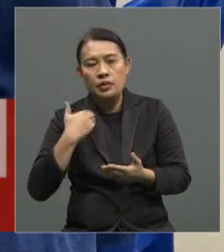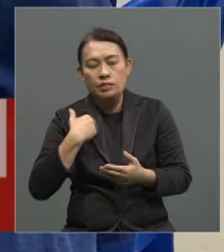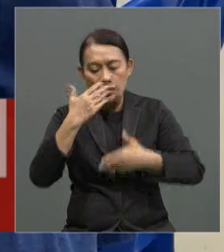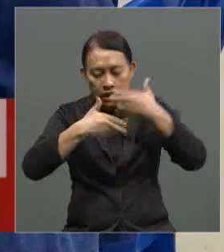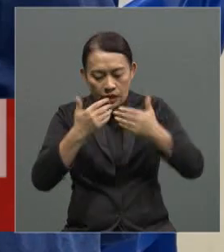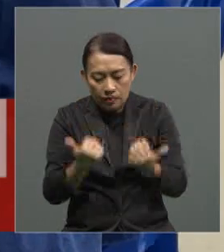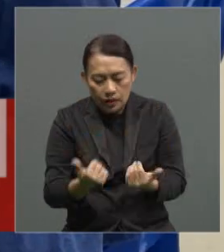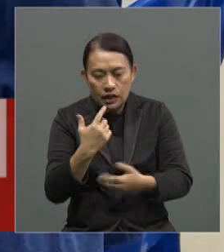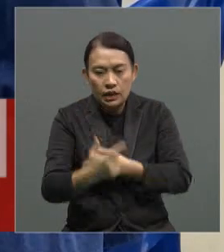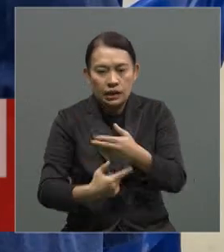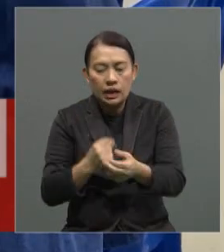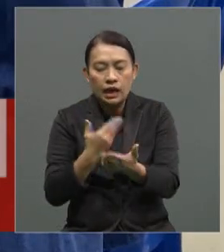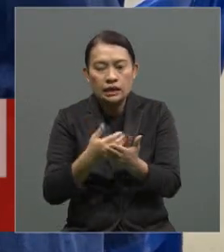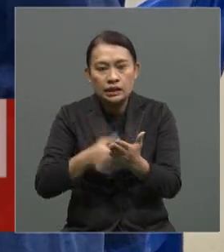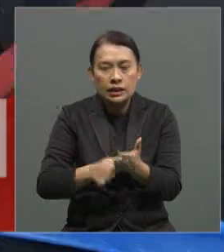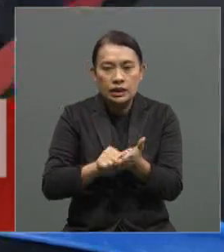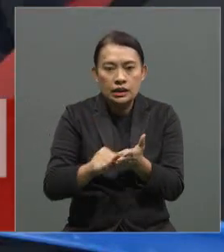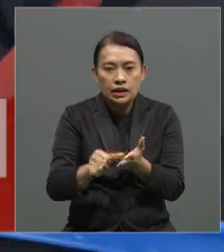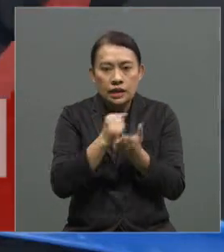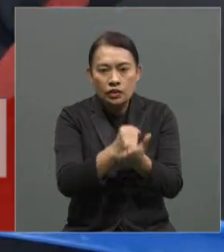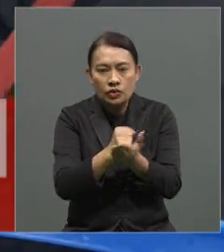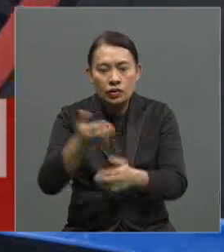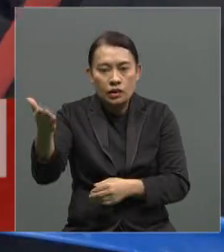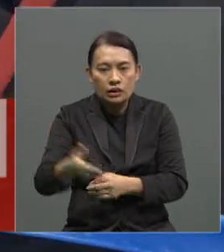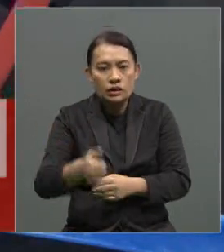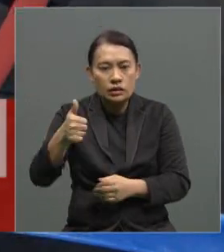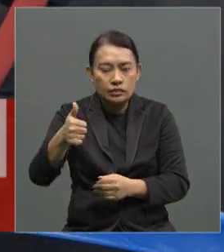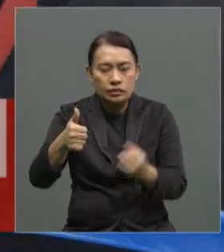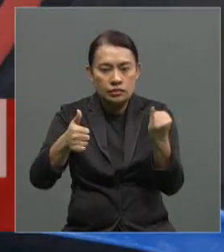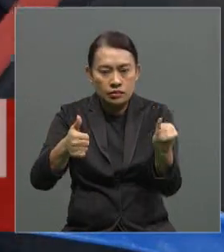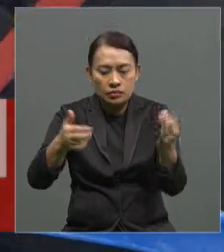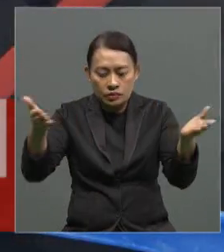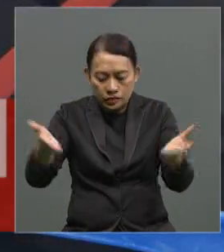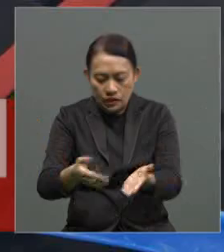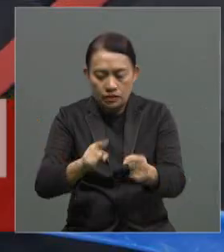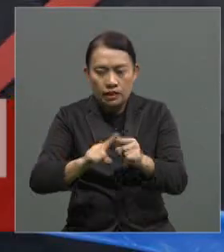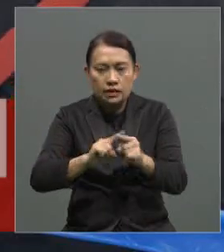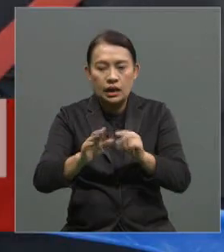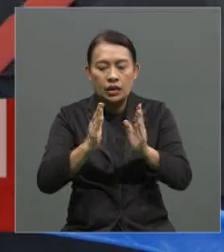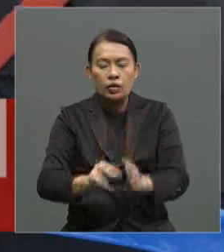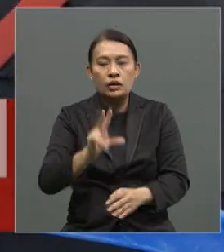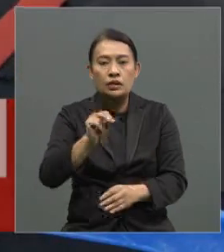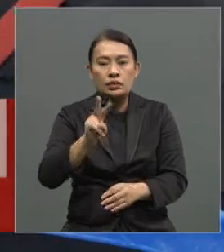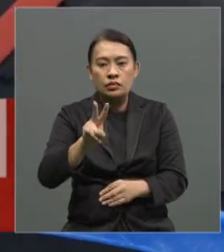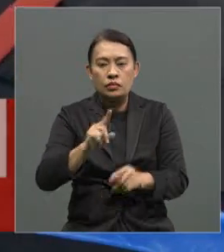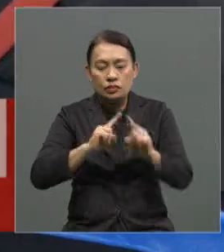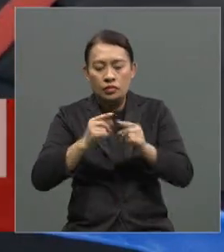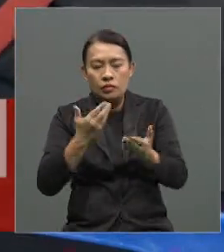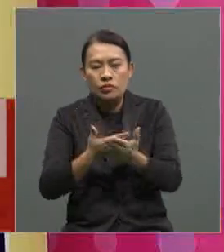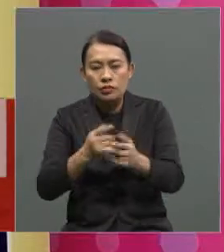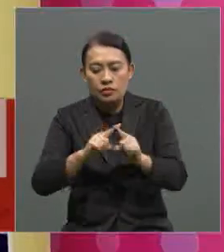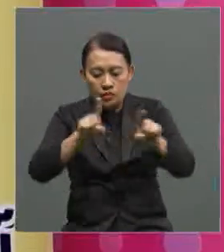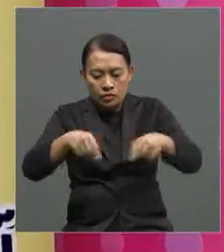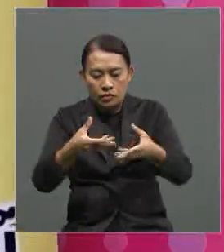วันนี้ก็คือตลาดนัดแก้หนี้ก็ได้มีการเชิญเจ้าหนี้และลูกหนี้ที่ไกล่เกลี่ยได้สำเร็จคือ32รายเนี่ยมาร่วมส่งมอบโฉน